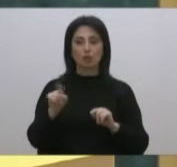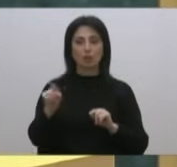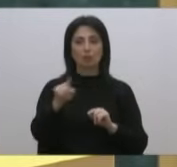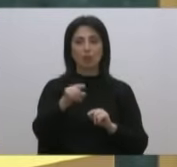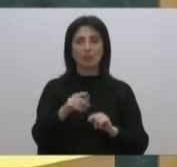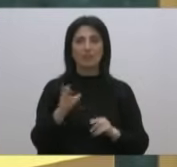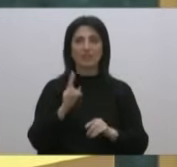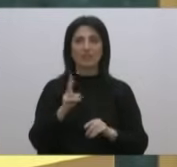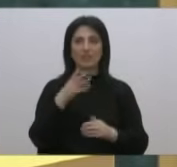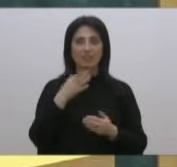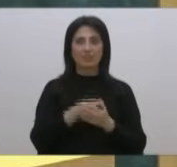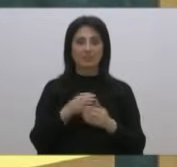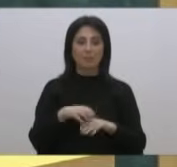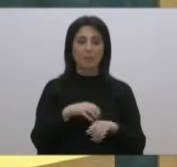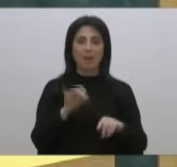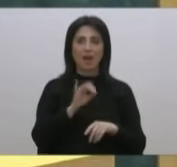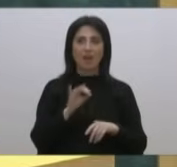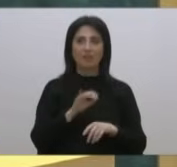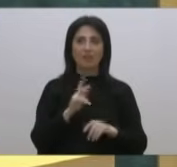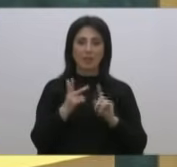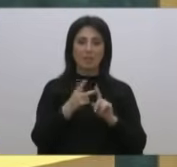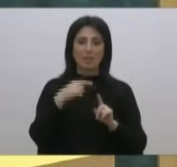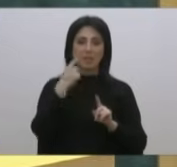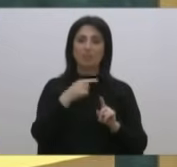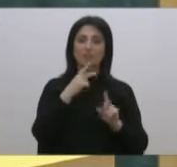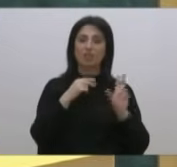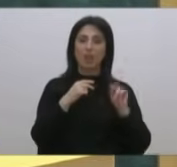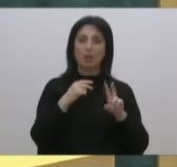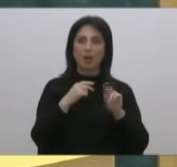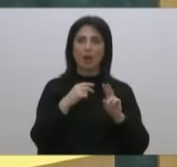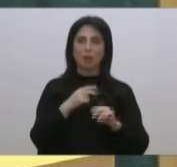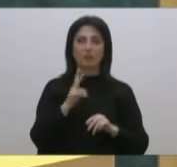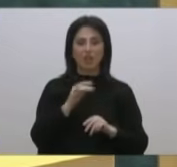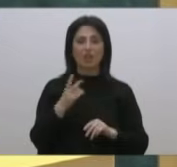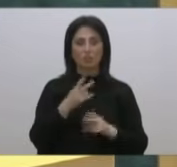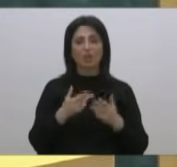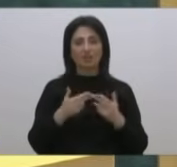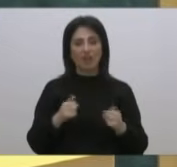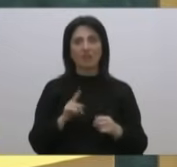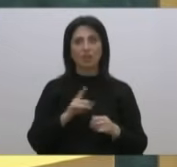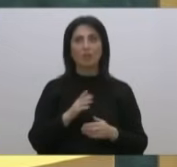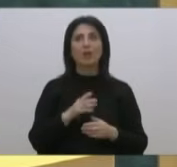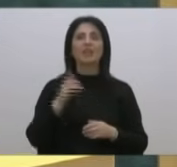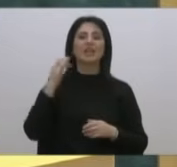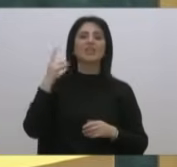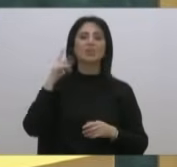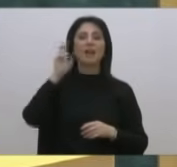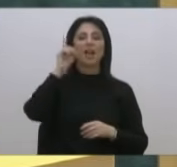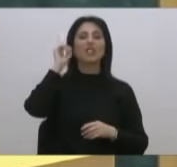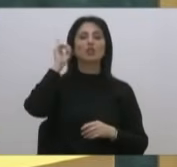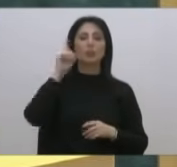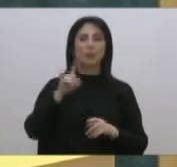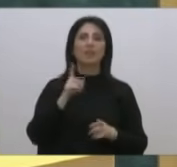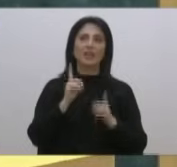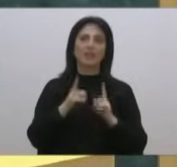ზოგ-ზოგი ერთებისგან, რომელიც საკუთარ პარტიაზე მესამე პირში ლაპარაკობდნენ, რომ კი უნდა ვაღიაროთ, რომ წარსულში იმ